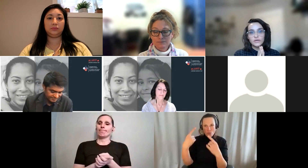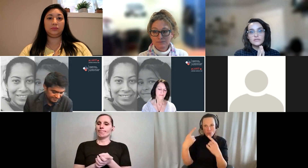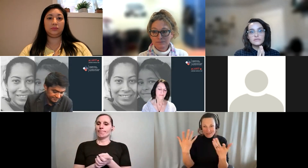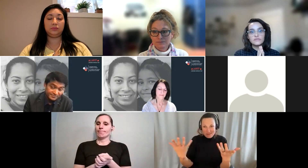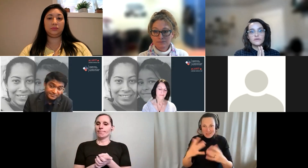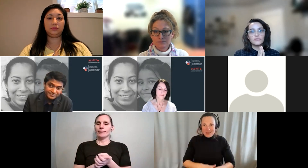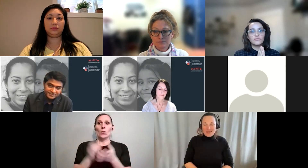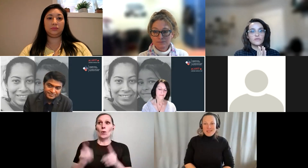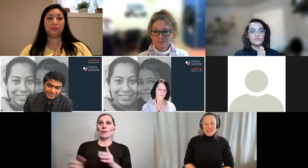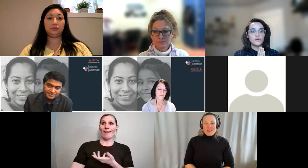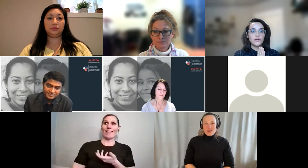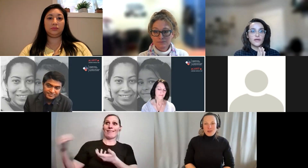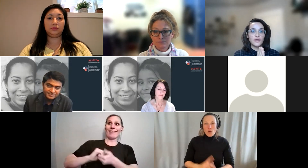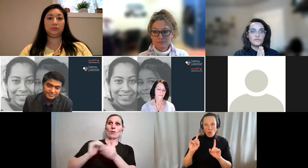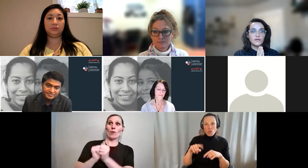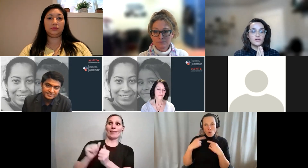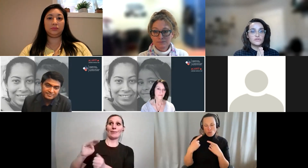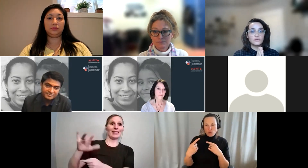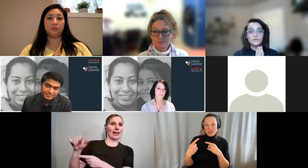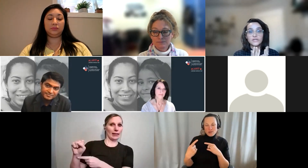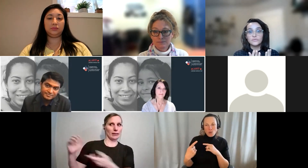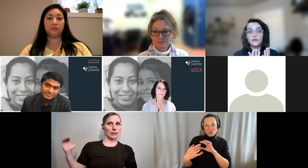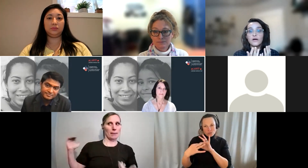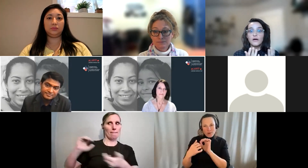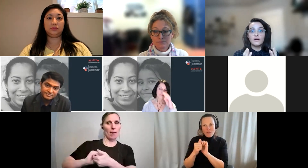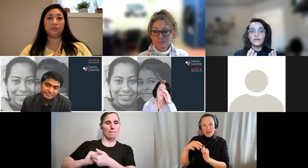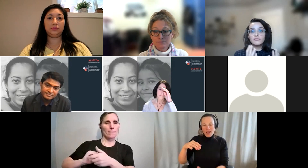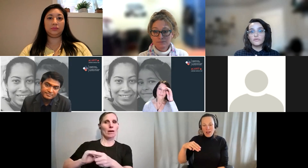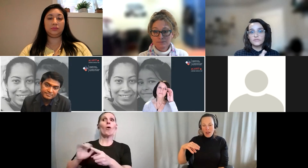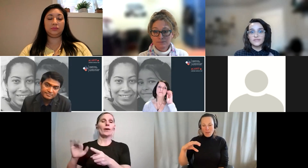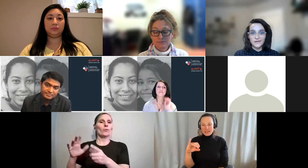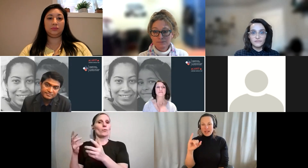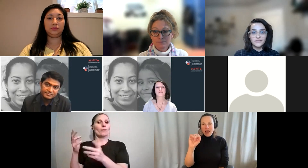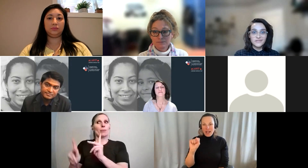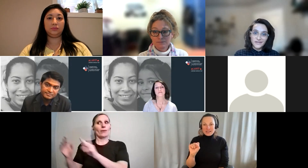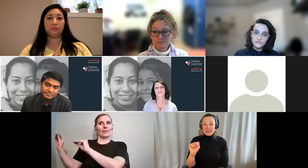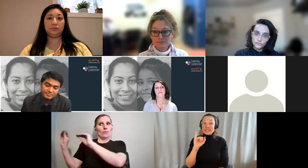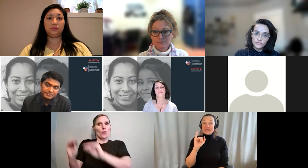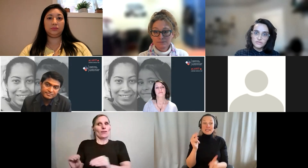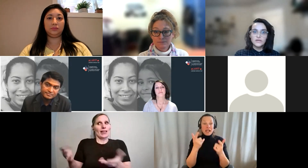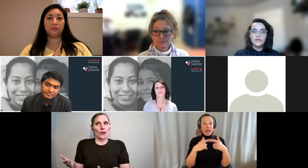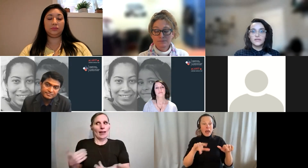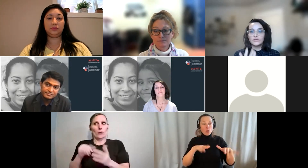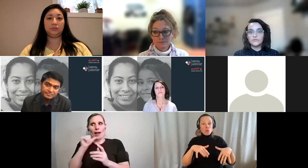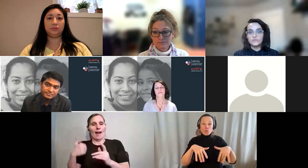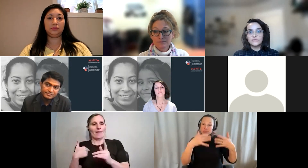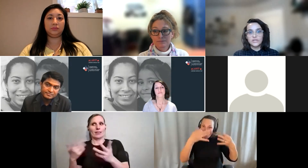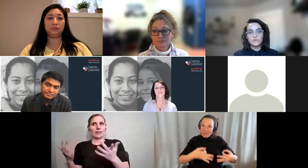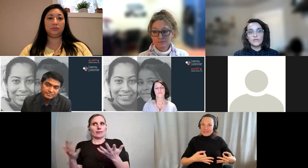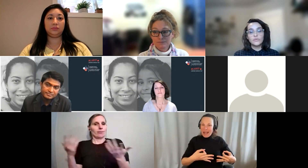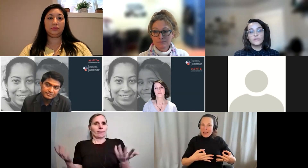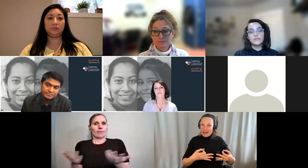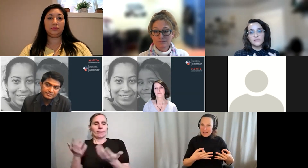les connexions avec nous pour les gens qui n'ont pas une langue officielle, comme nous sommes informés. Nous avons des